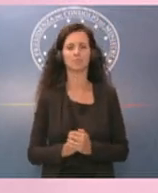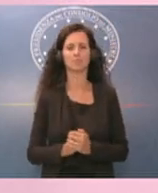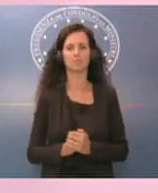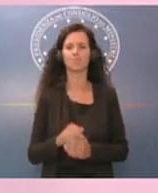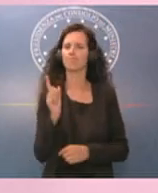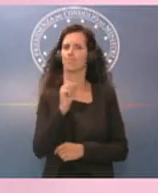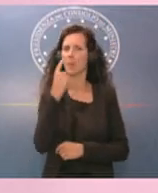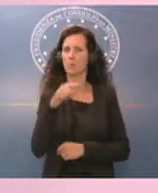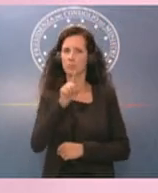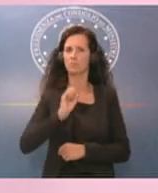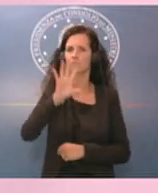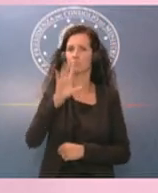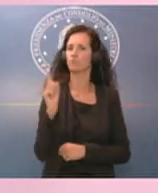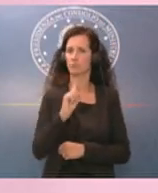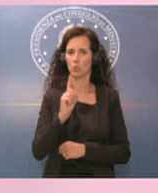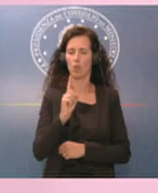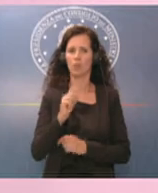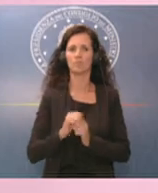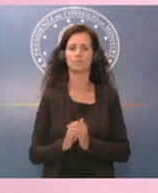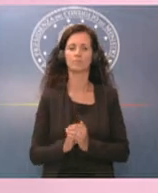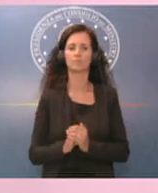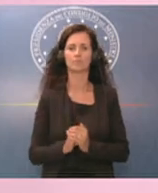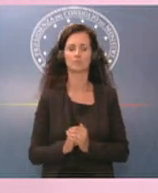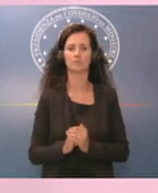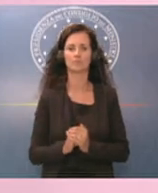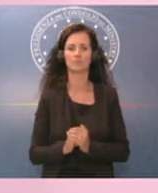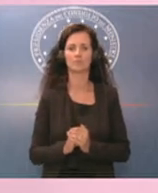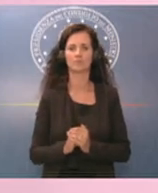No, non è questo la presentazione.